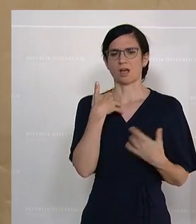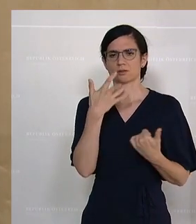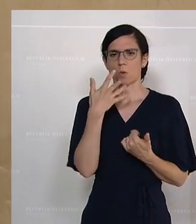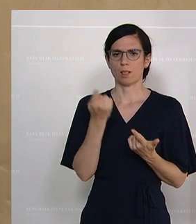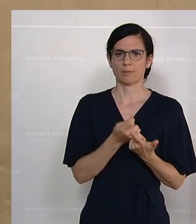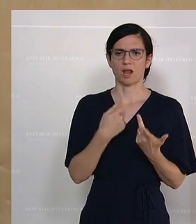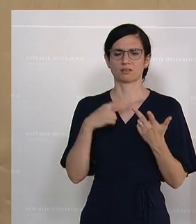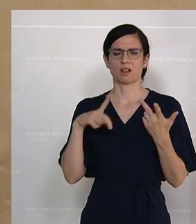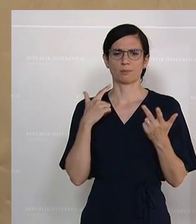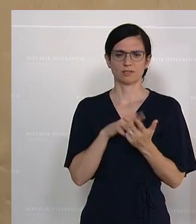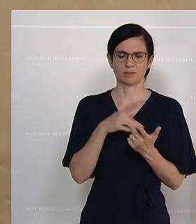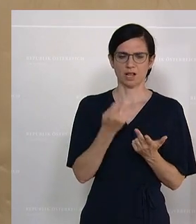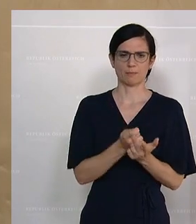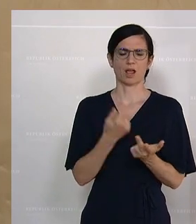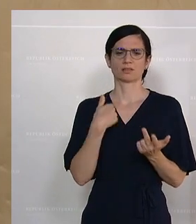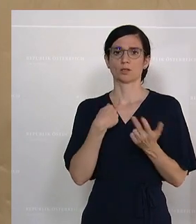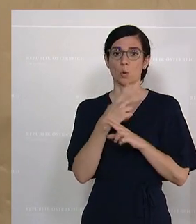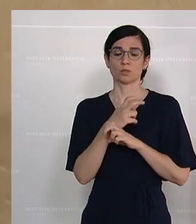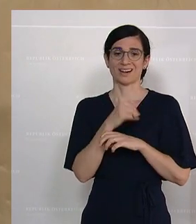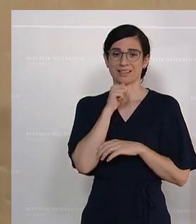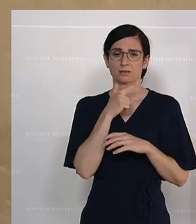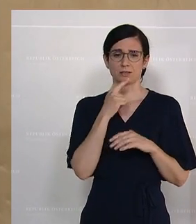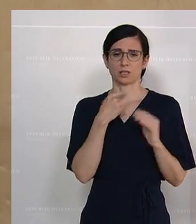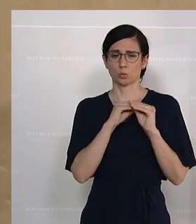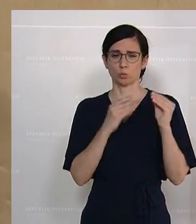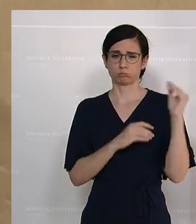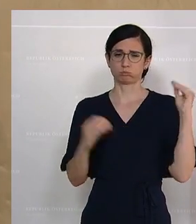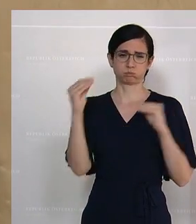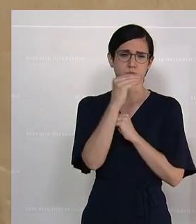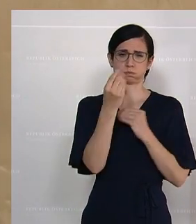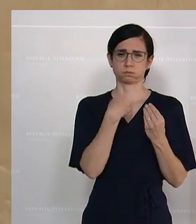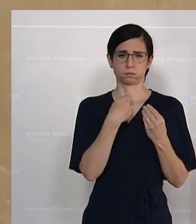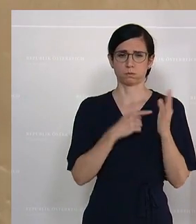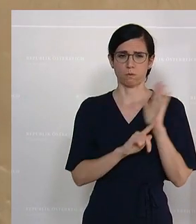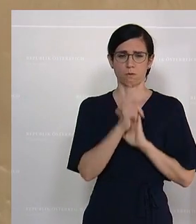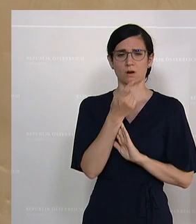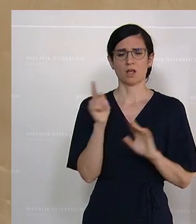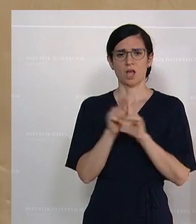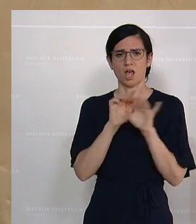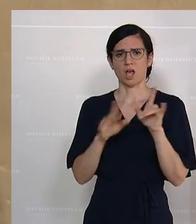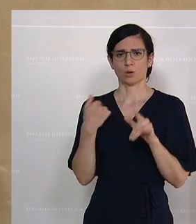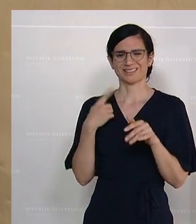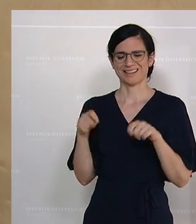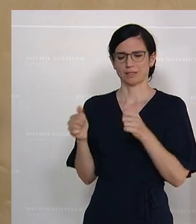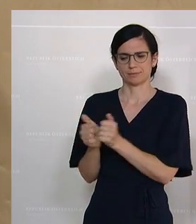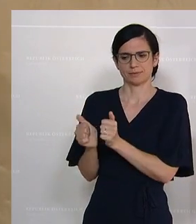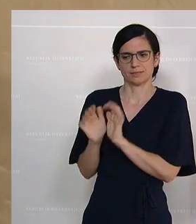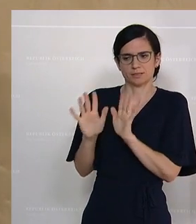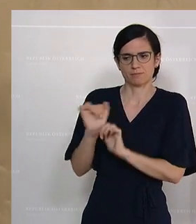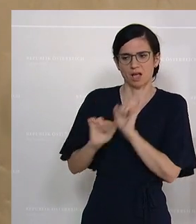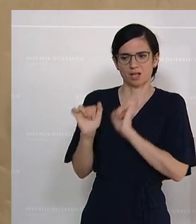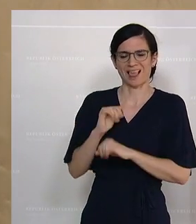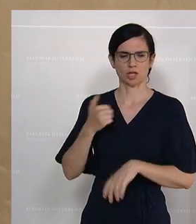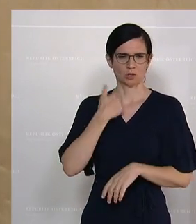hier in österreich sind nicht nur massiv gestiegen sondern es gibt mittlerweile auch engpässe über gestern unter wechselnder